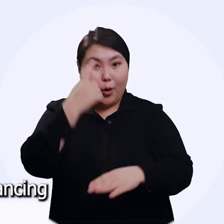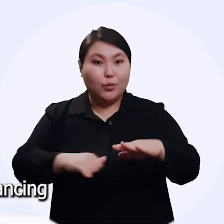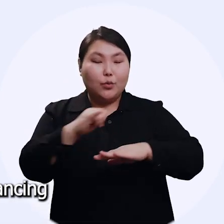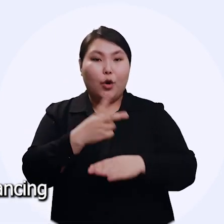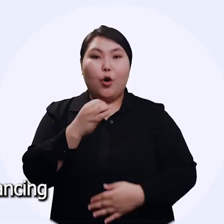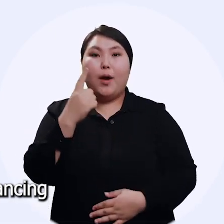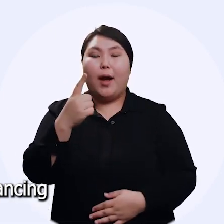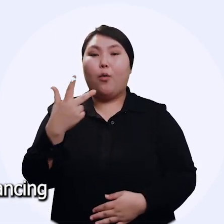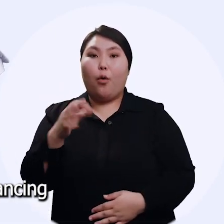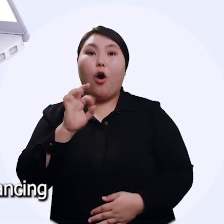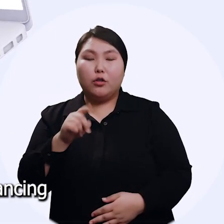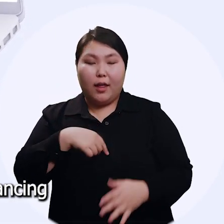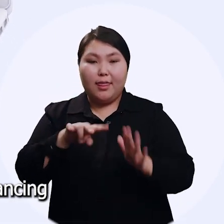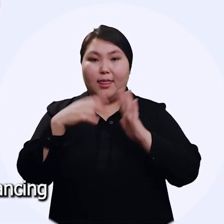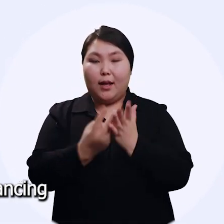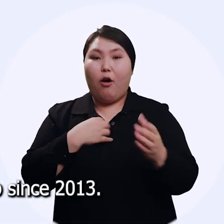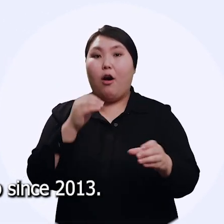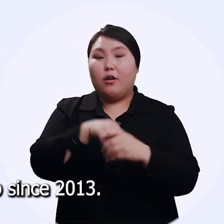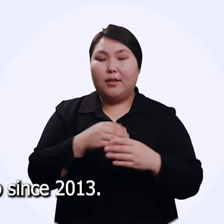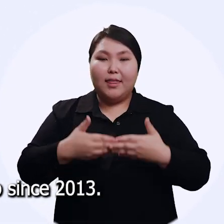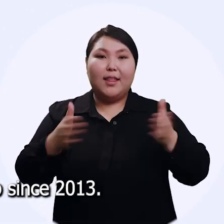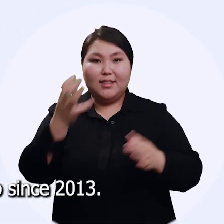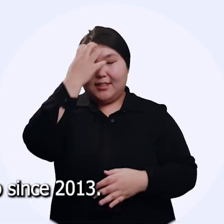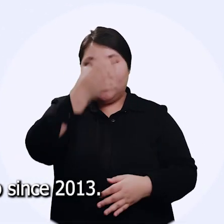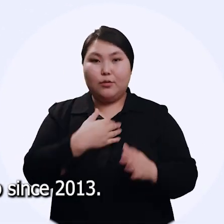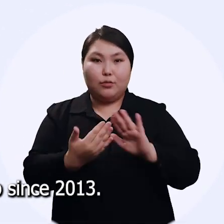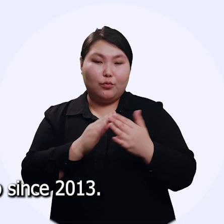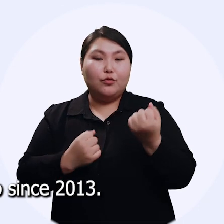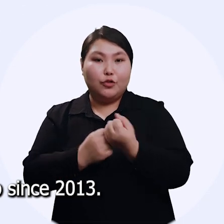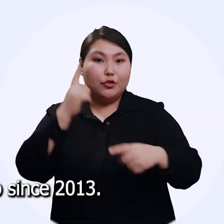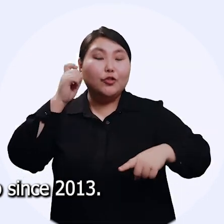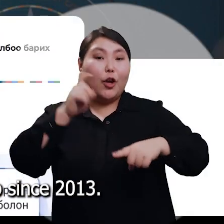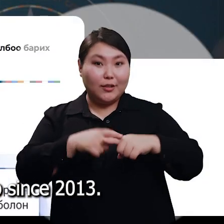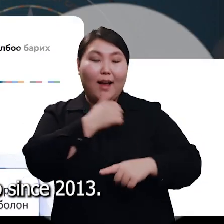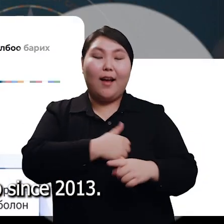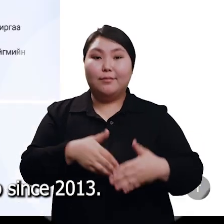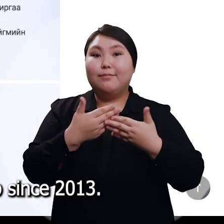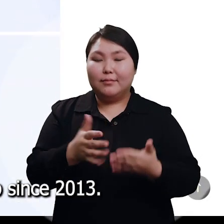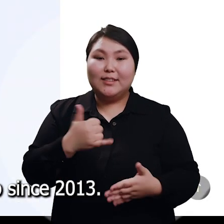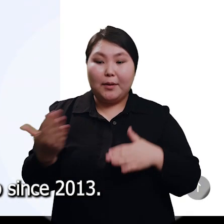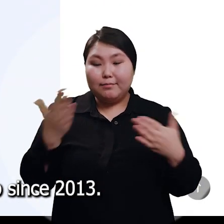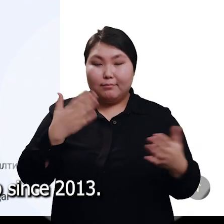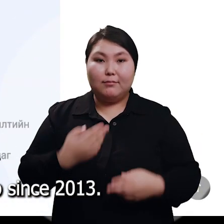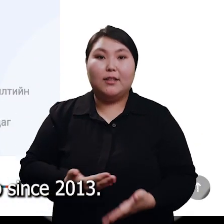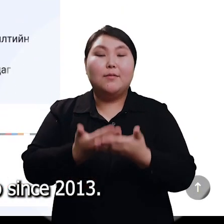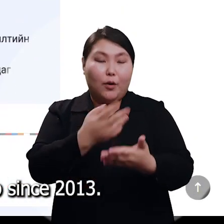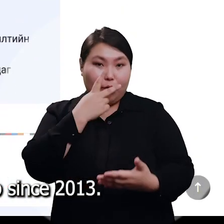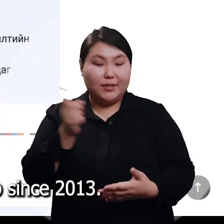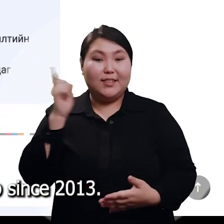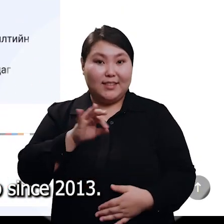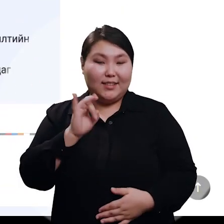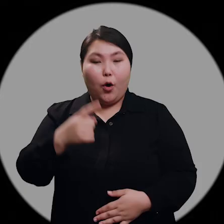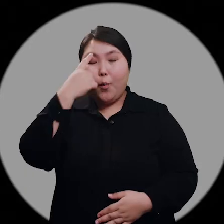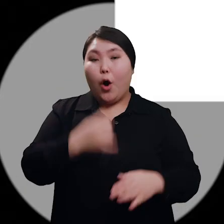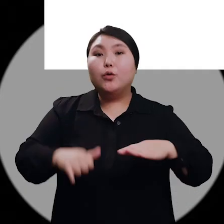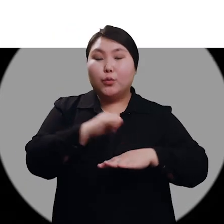монголуусын хоир мэнг арвун-гурвун онд нэгдэн орсан нээлттэй засхийн түншилдийн зөрлтүүдийг хангхад зарм талаар дэмжлэг үзүүсээр эрсай.